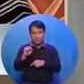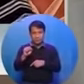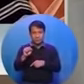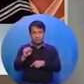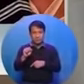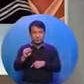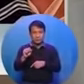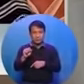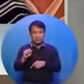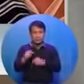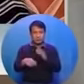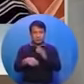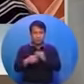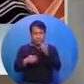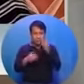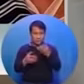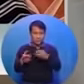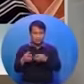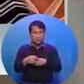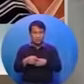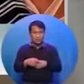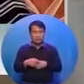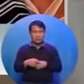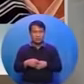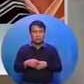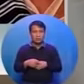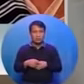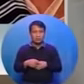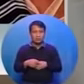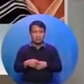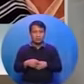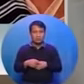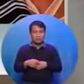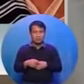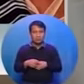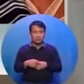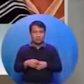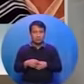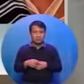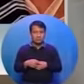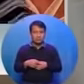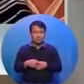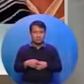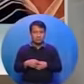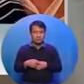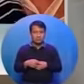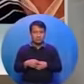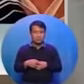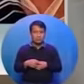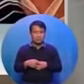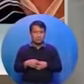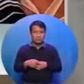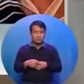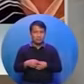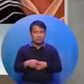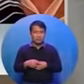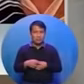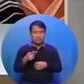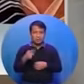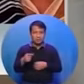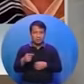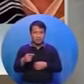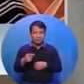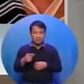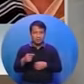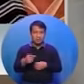kapatid niyo, ma'am, yung sasampan din niyo ng kaso? Crisa May Moquete po. Ano po? Crisa May Moquete. Crisa. So, dalawa